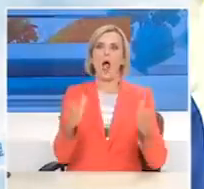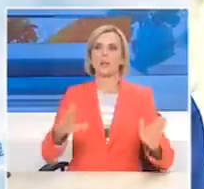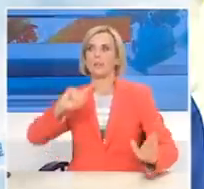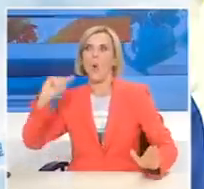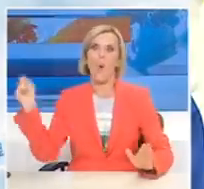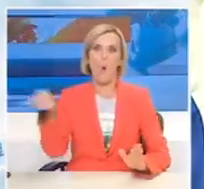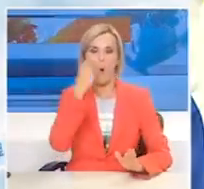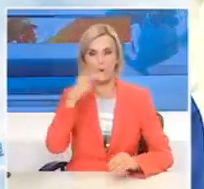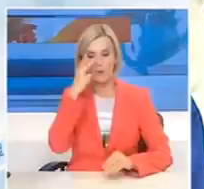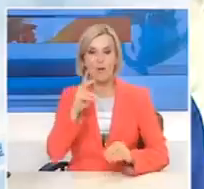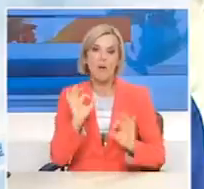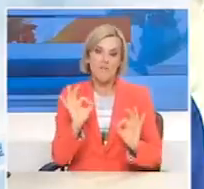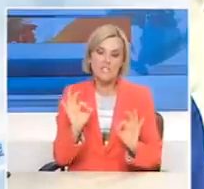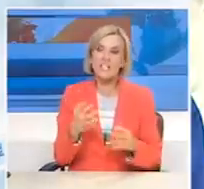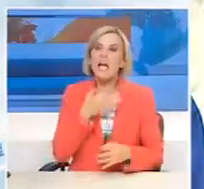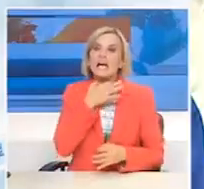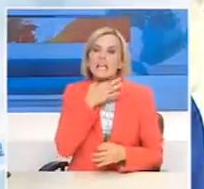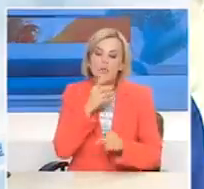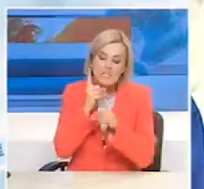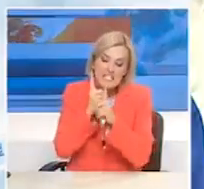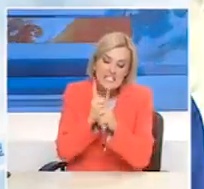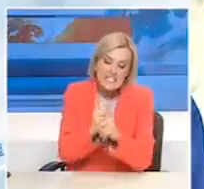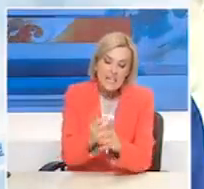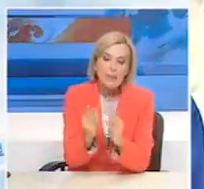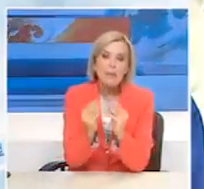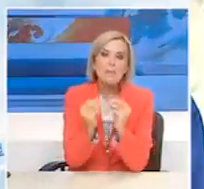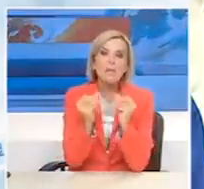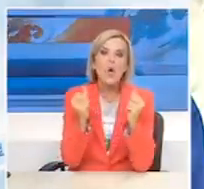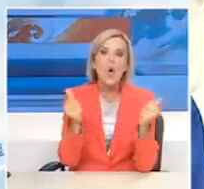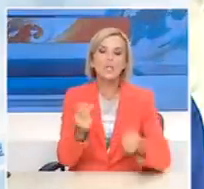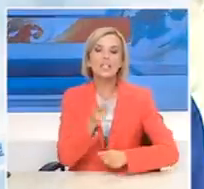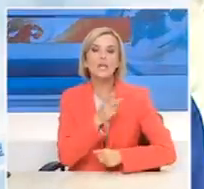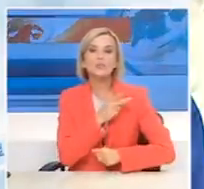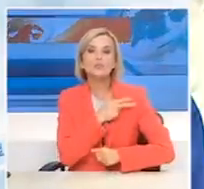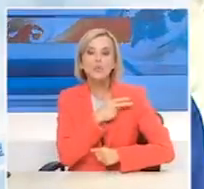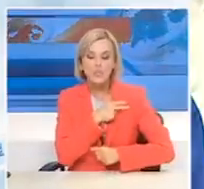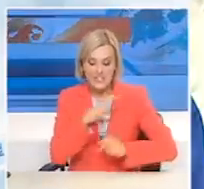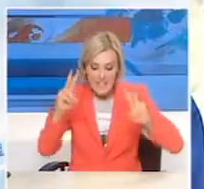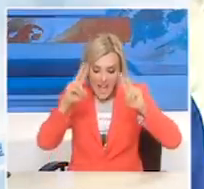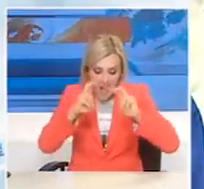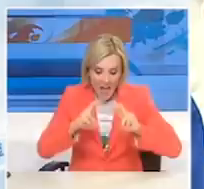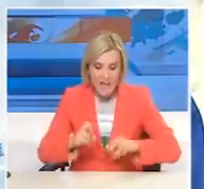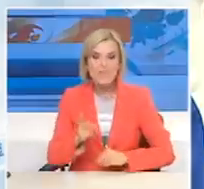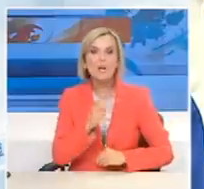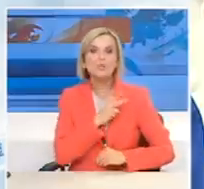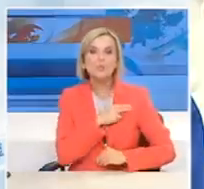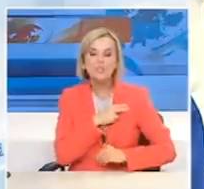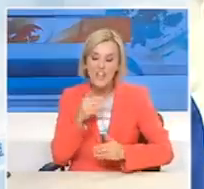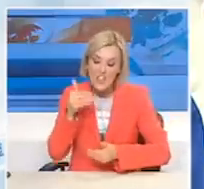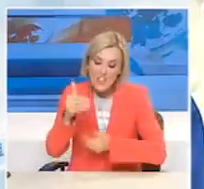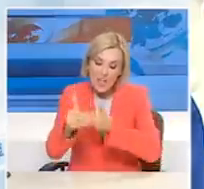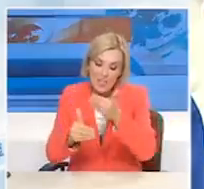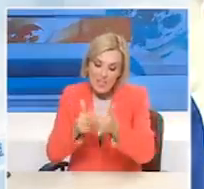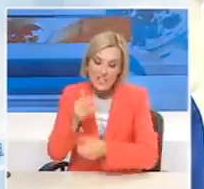όλους. Και φυσικά χρειαζόμαστε ποιοτικά δεδομένα. Και για να έχεις ποιοτικά δεδομένα, πολλές φορές υπάρχει μια εξαντλητική διαδικασία να επιβεβαιώσεις κάποια από αυτά